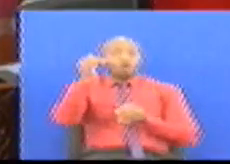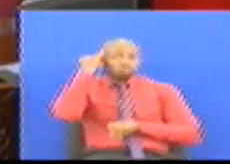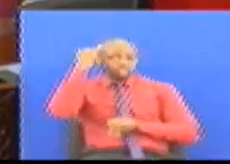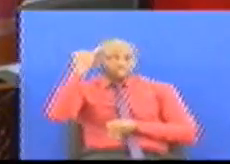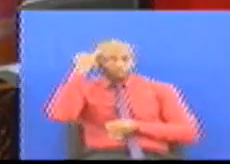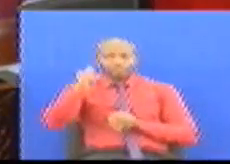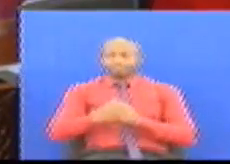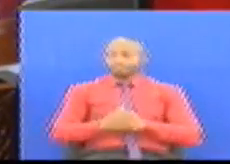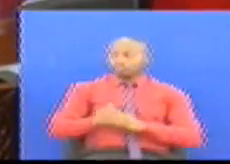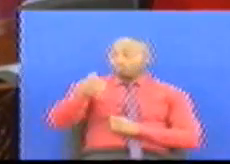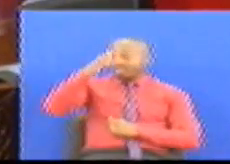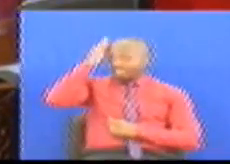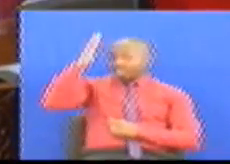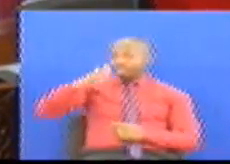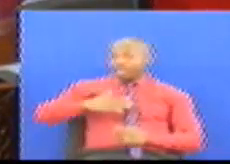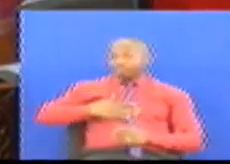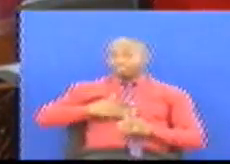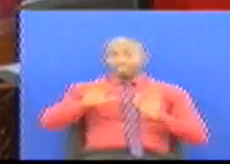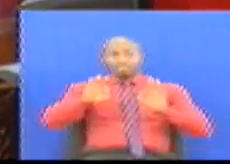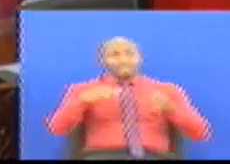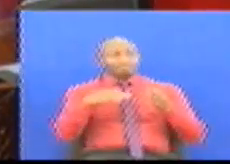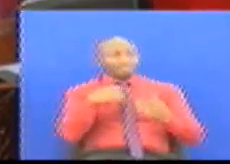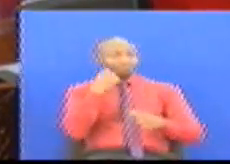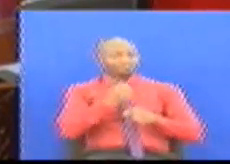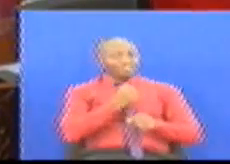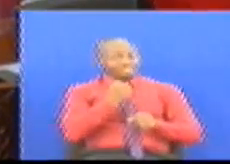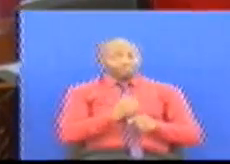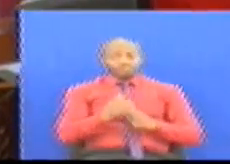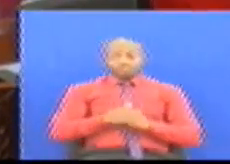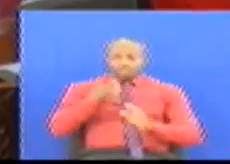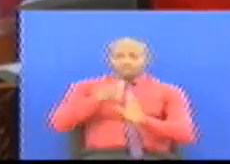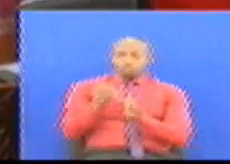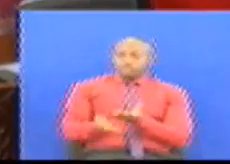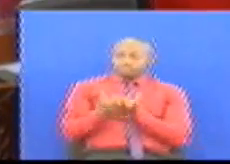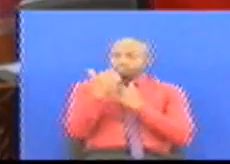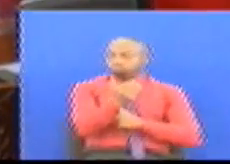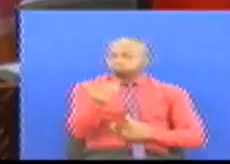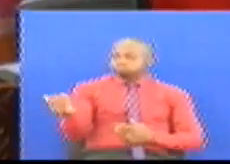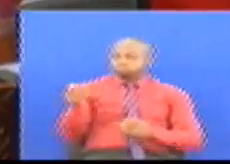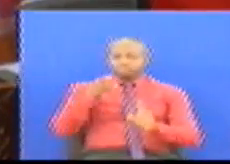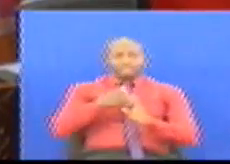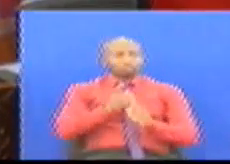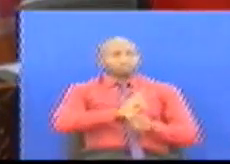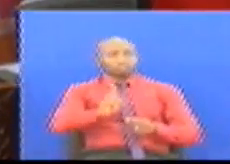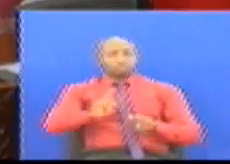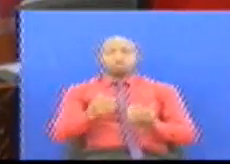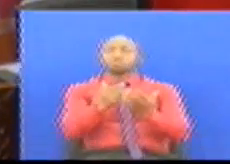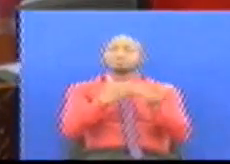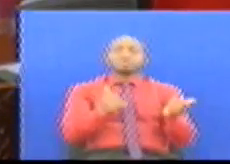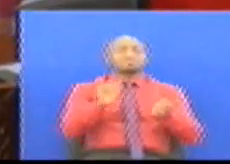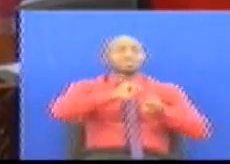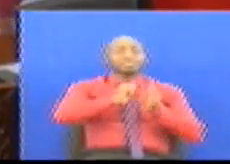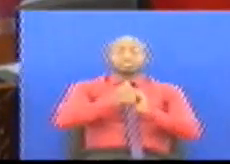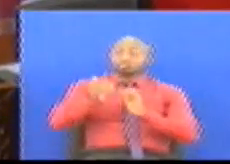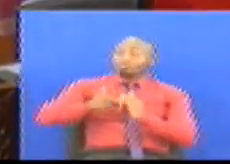kwa serikali yangu ya namna nini tufanye tuweze kuwasaidia watoto hawa ili tusije tukawasababishia matatizo